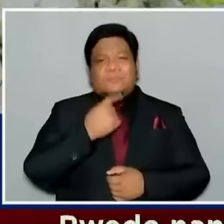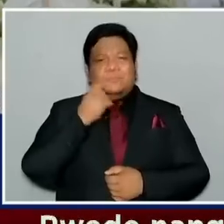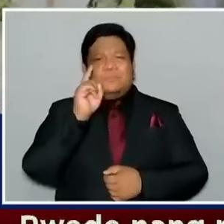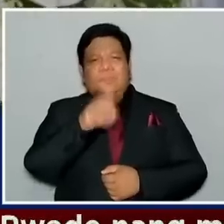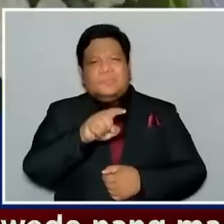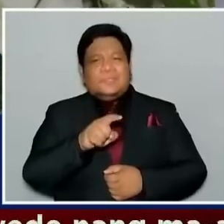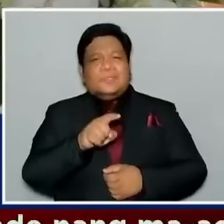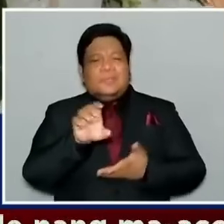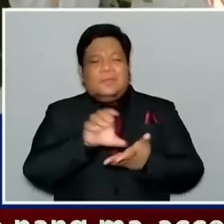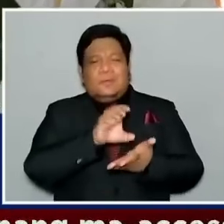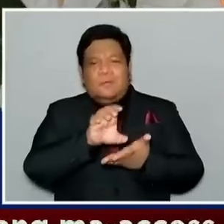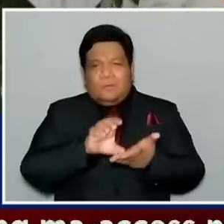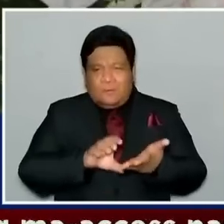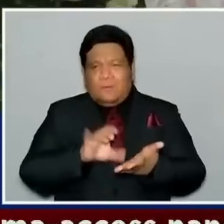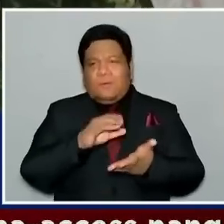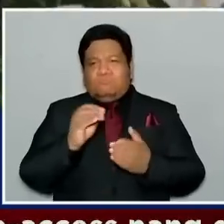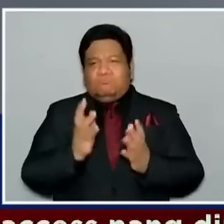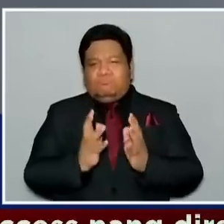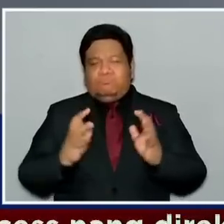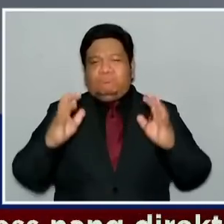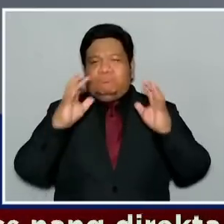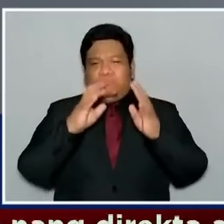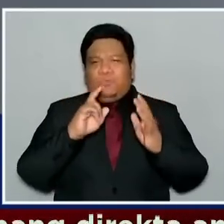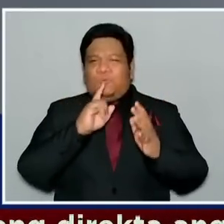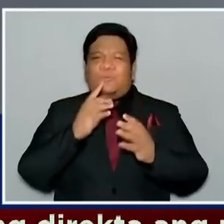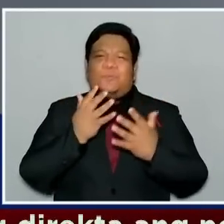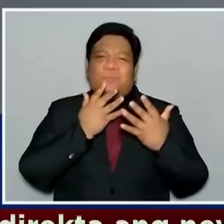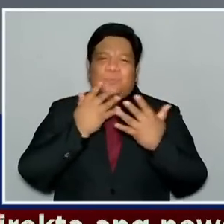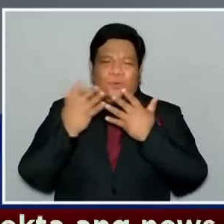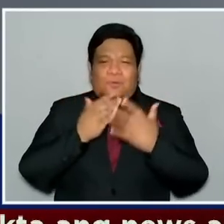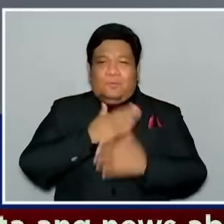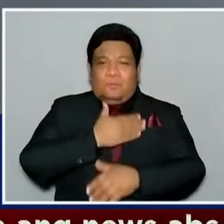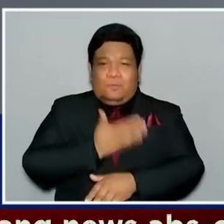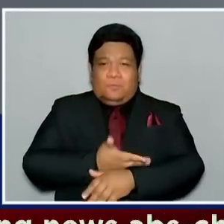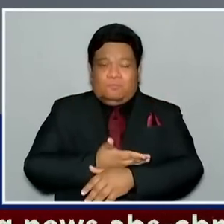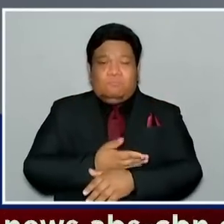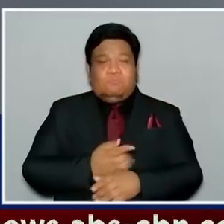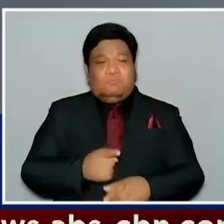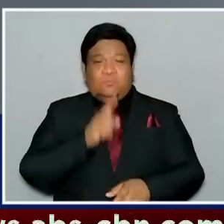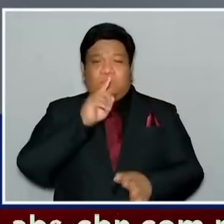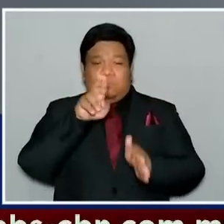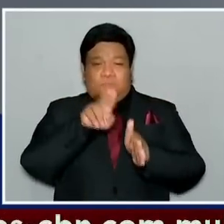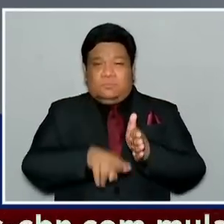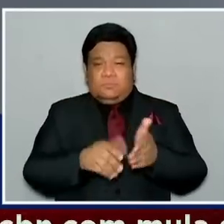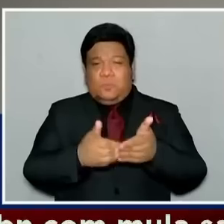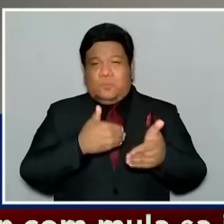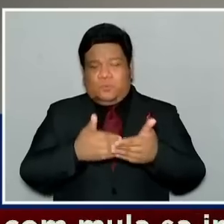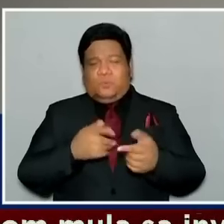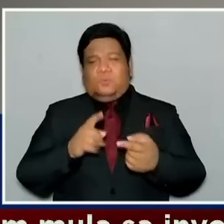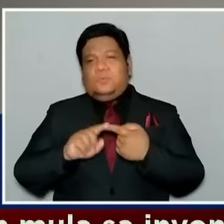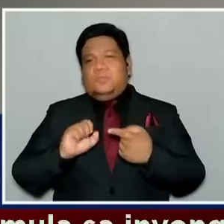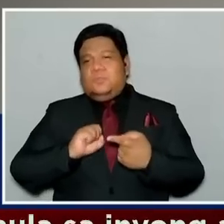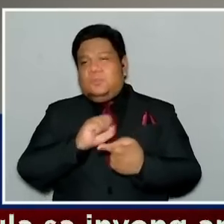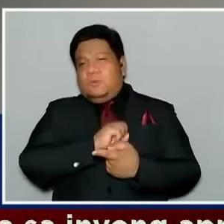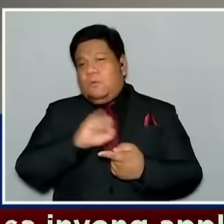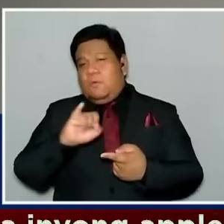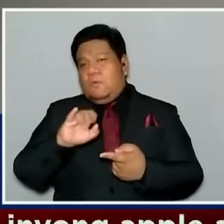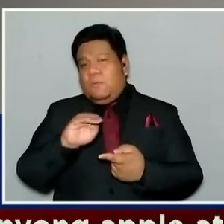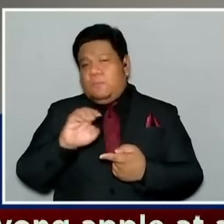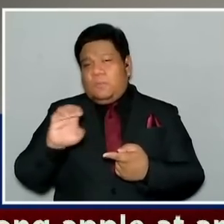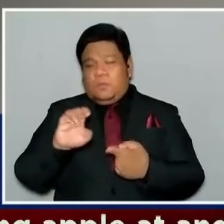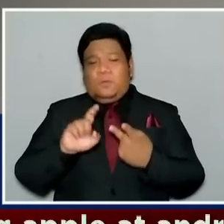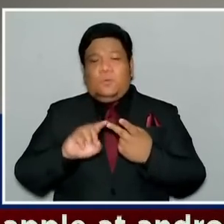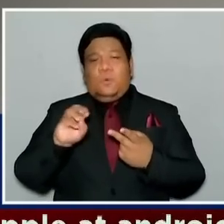na dapat sana'y 6 na taong gulang na. Bago ang libing, binisita ni na Senator Amy Marcos, lokal na opisyal at OWA Administrator